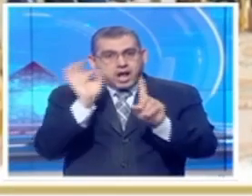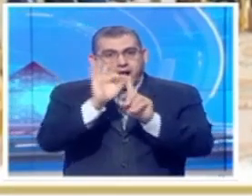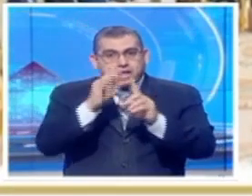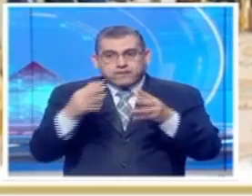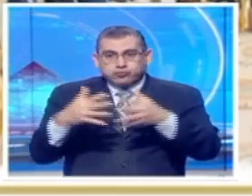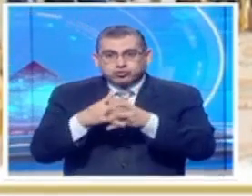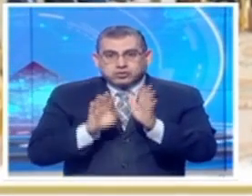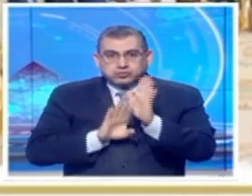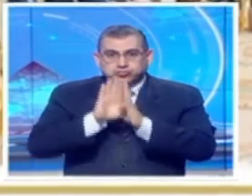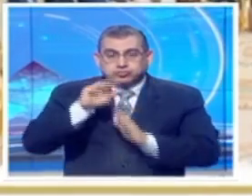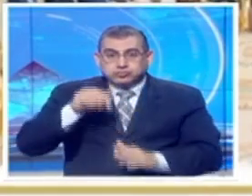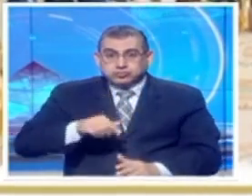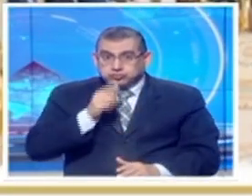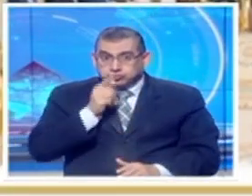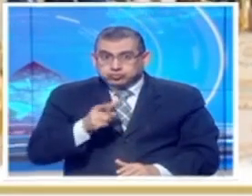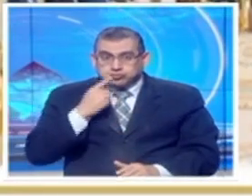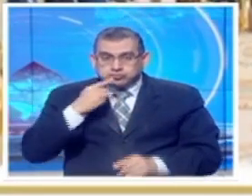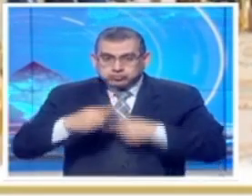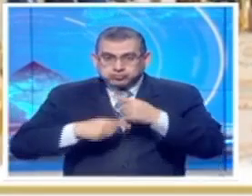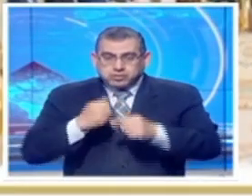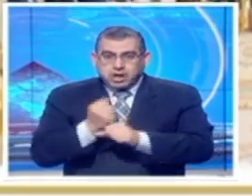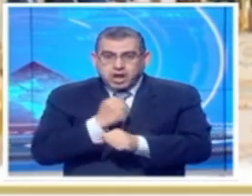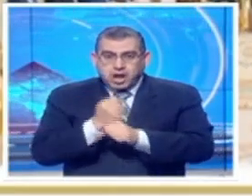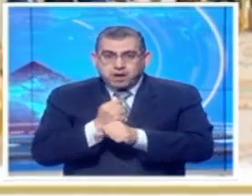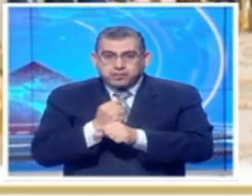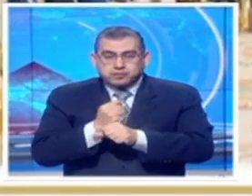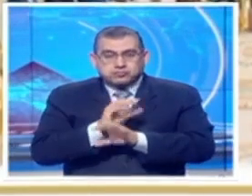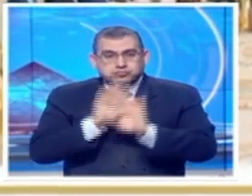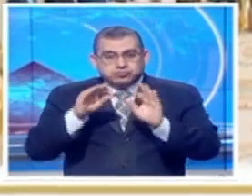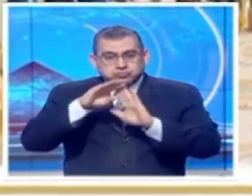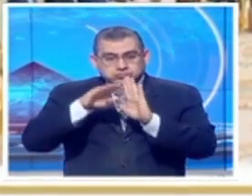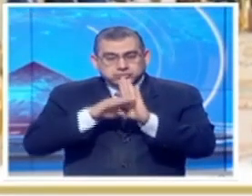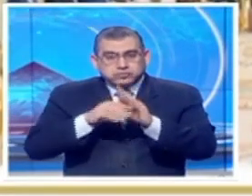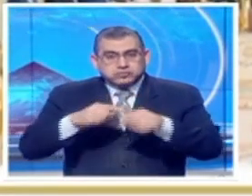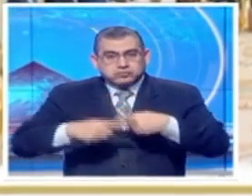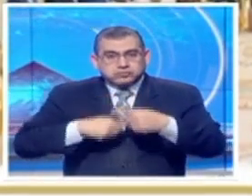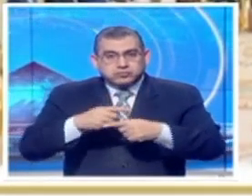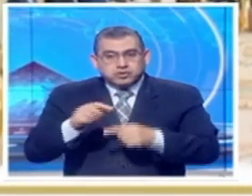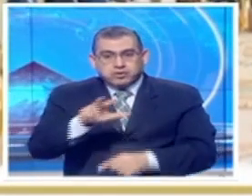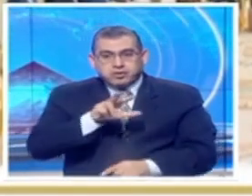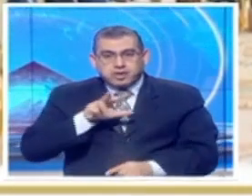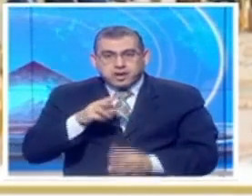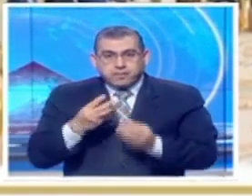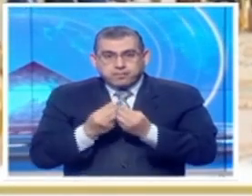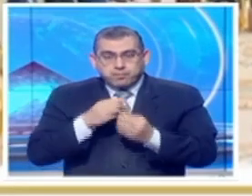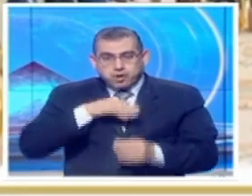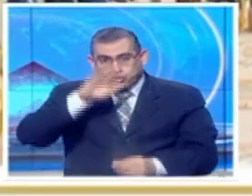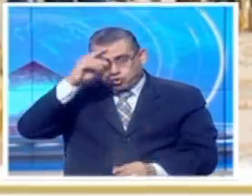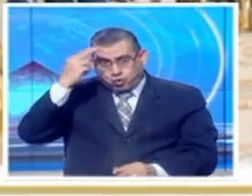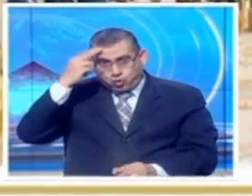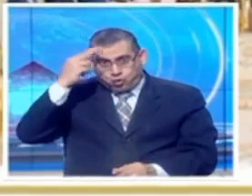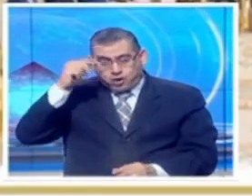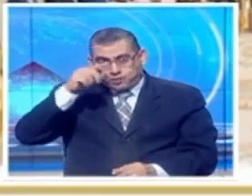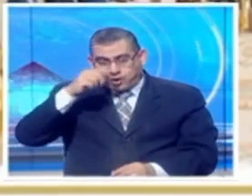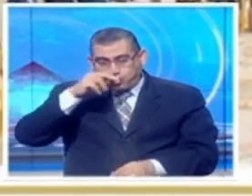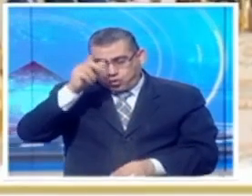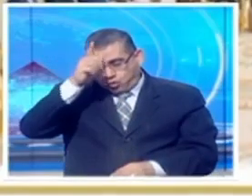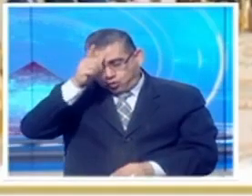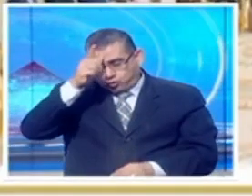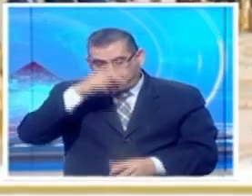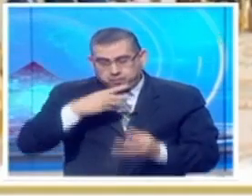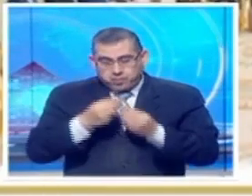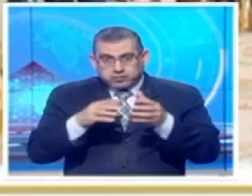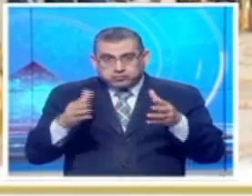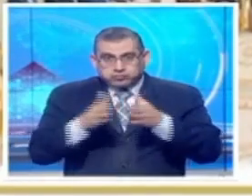المشتركة، بالإضافة إلى مواصلة العمل في إطار آلية التعاون الثلاثي مع المملكة الأردنية الشقيقة.